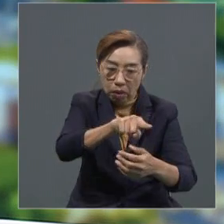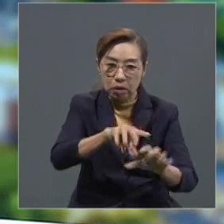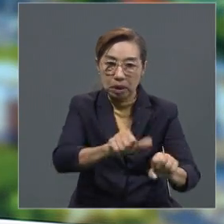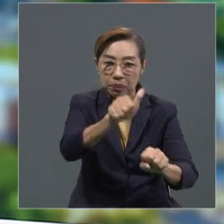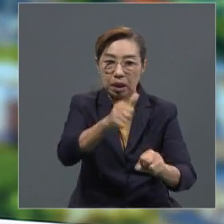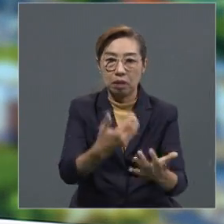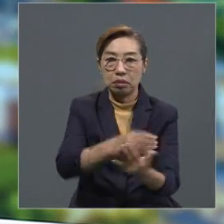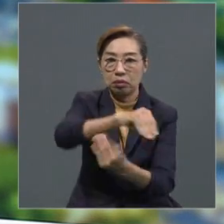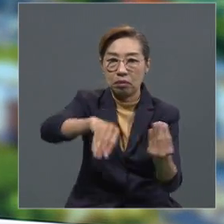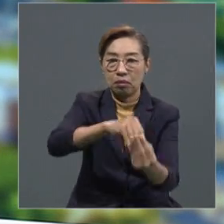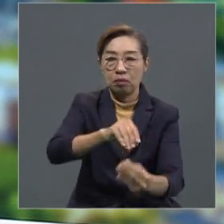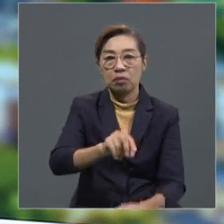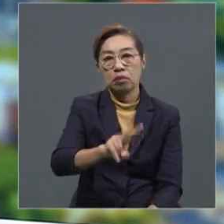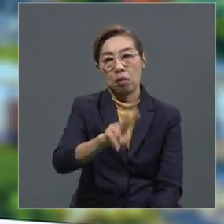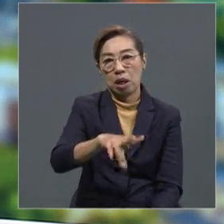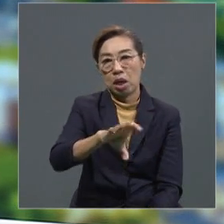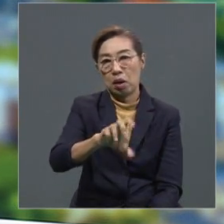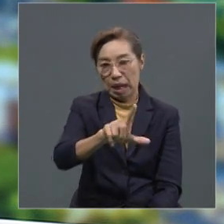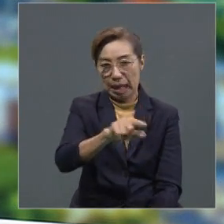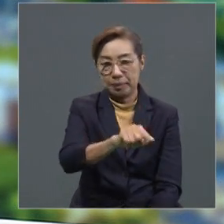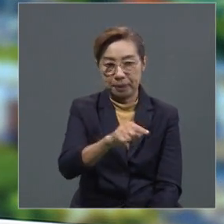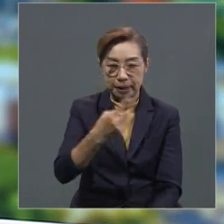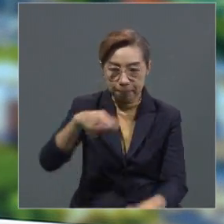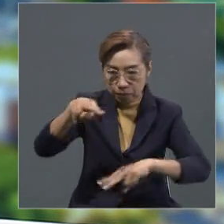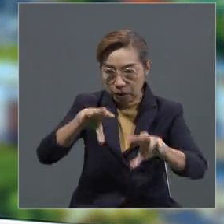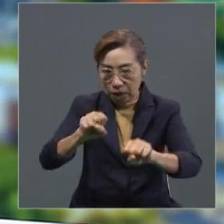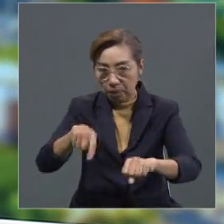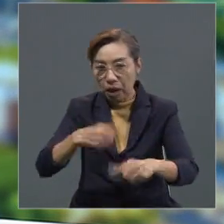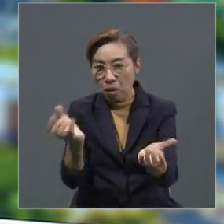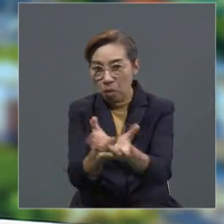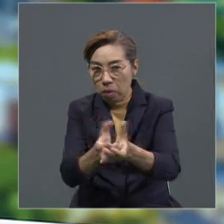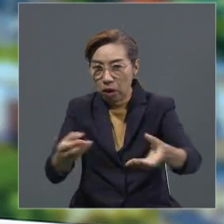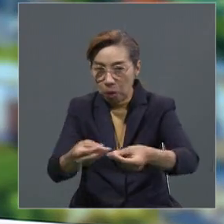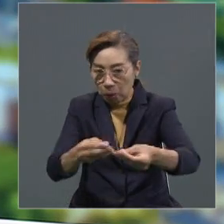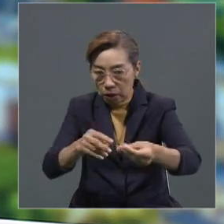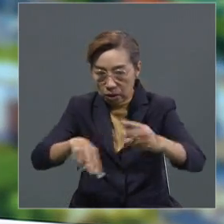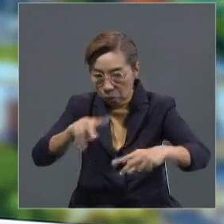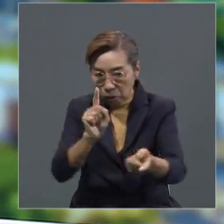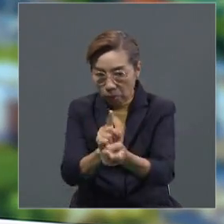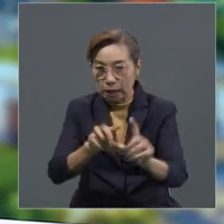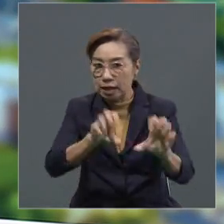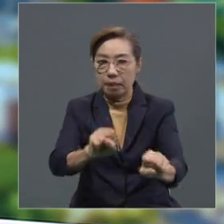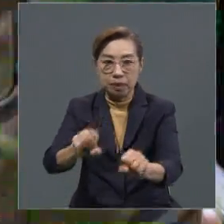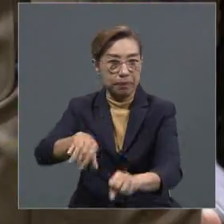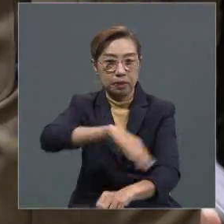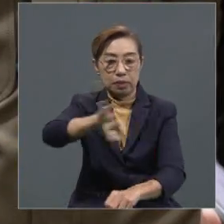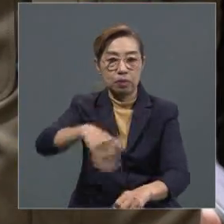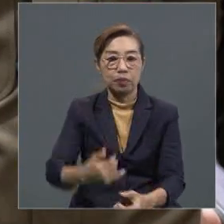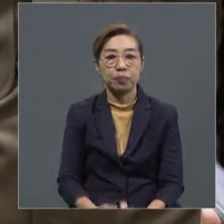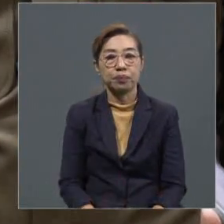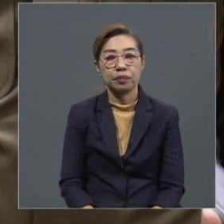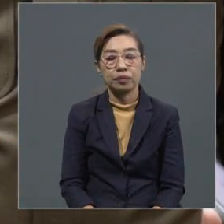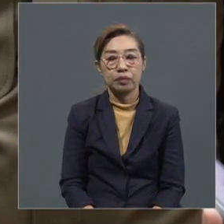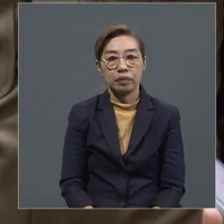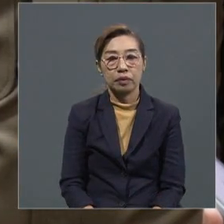2,500ล้านบาทนะครับพร้อมกับสั่งเดินหน้าปราบปรามการพนันทุกมิติอย่างต่อเนื่องพล.ตำรวจ